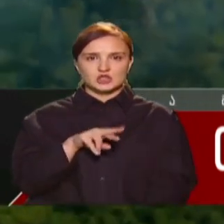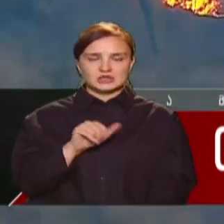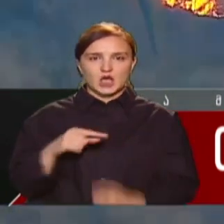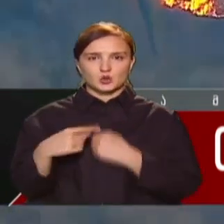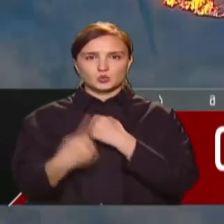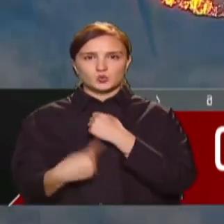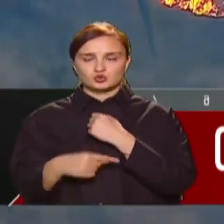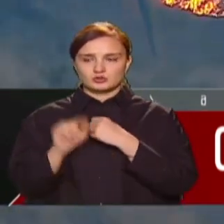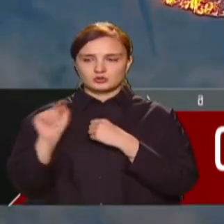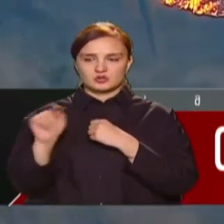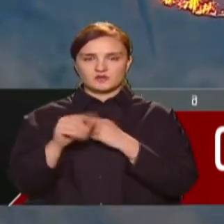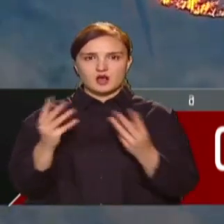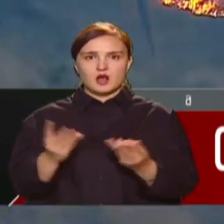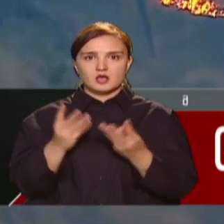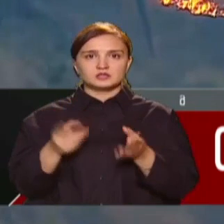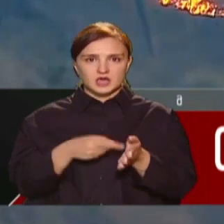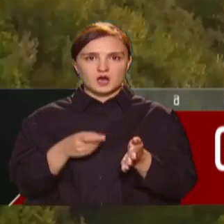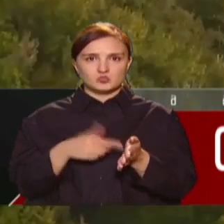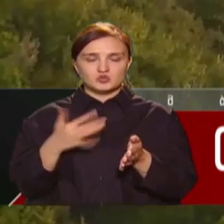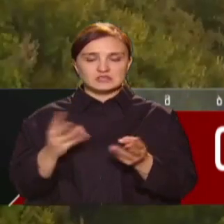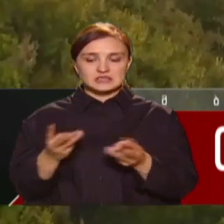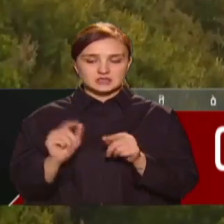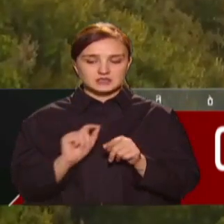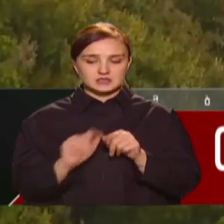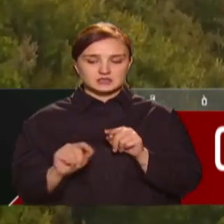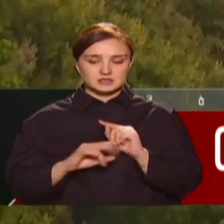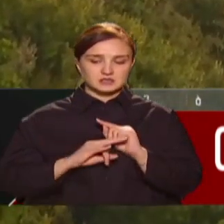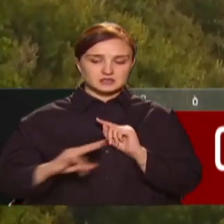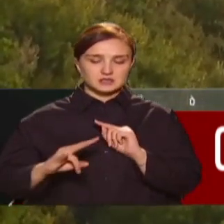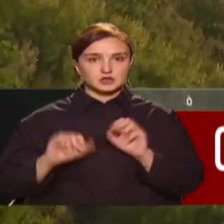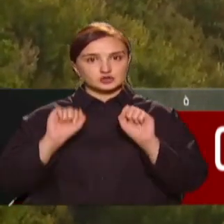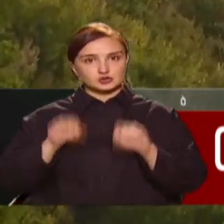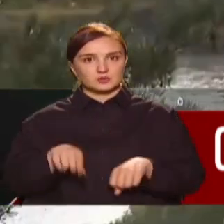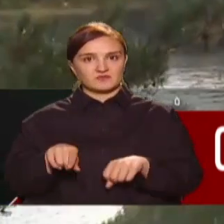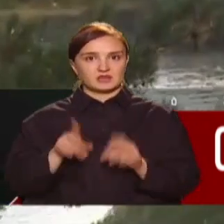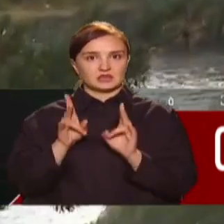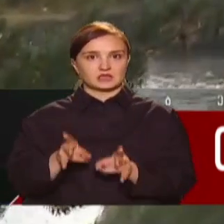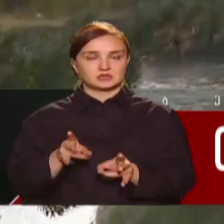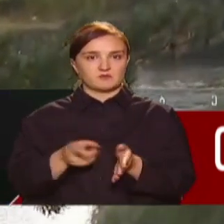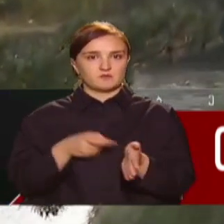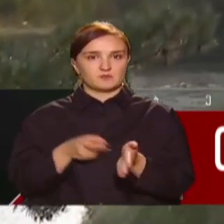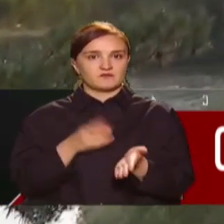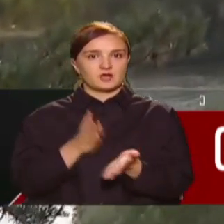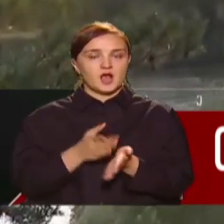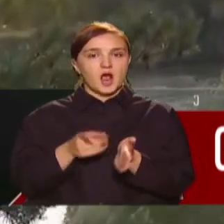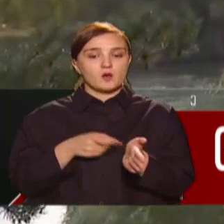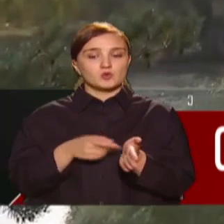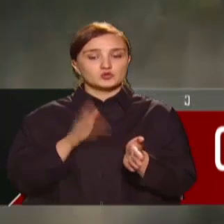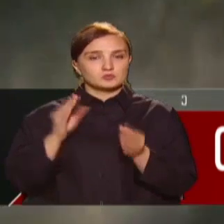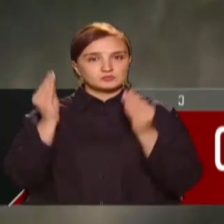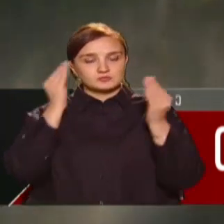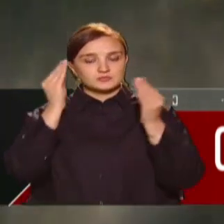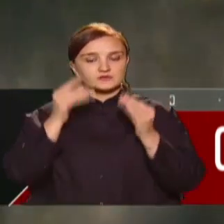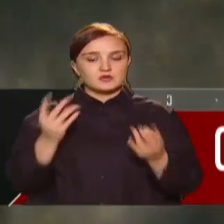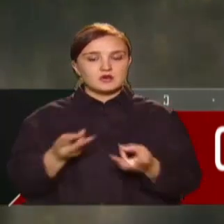Tushetshi gachenil khandzrebze gamodzieba, tsetsqlis tsakidebit dazieneba ganadgurebis mukhlit mimdinareobs. Savaraudot gamodzieba ganikhlavs